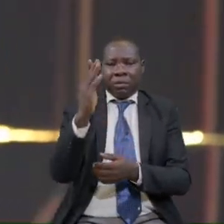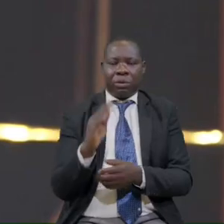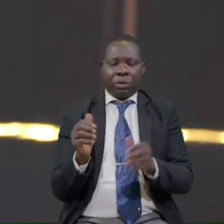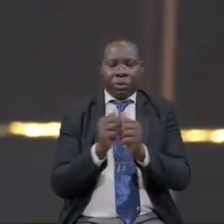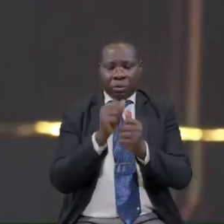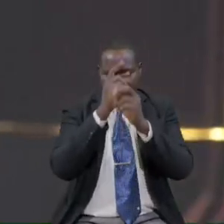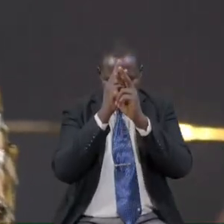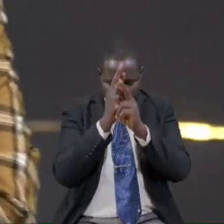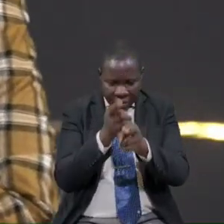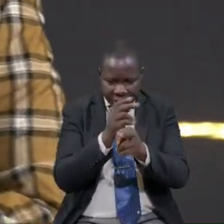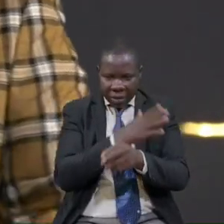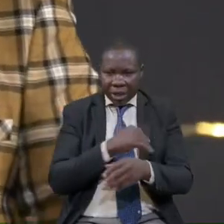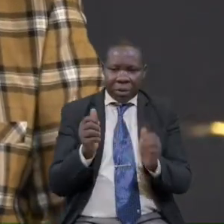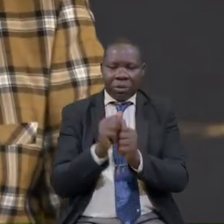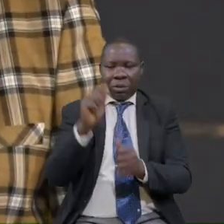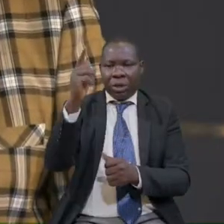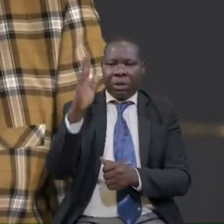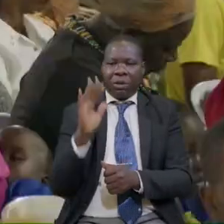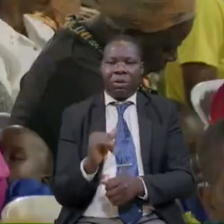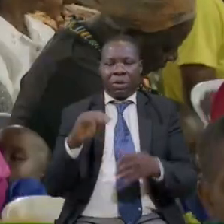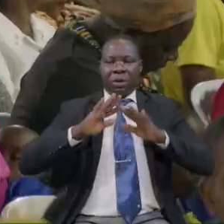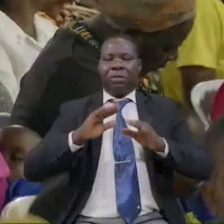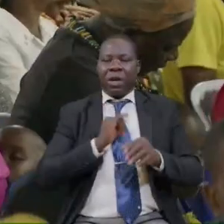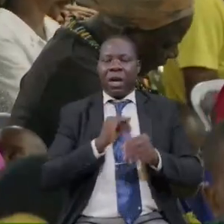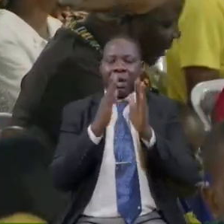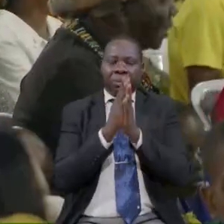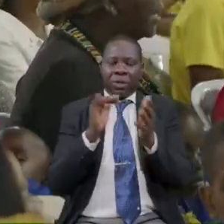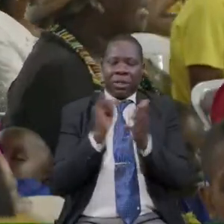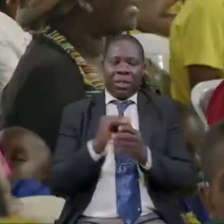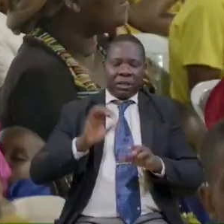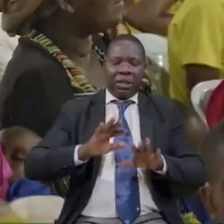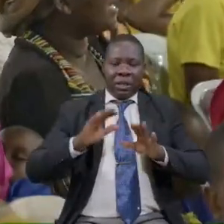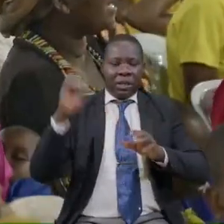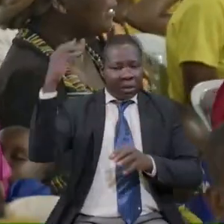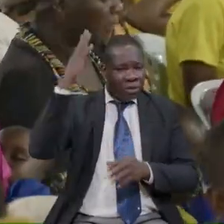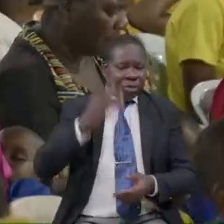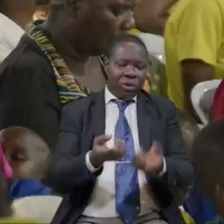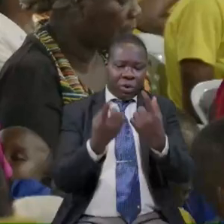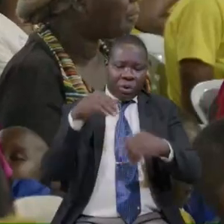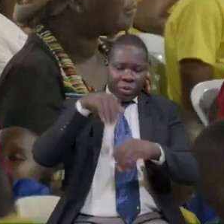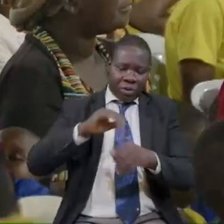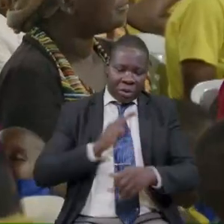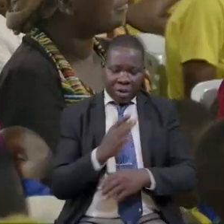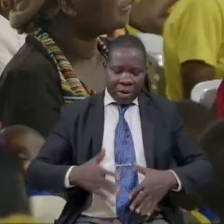avec piété et avec crainte. Je prie que la grâce là vienne dans nos vies au nom de Jésus.